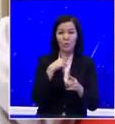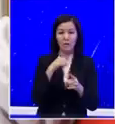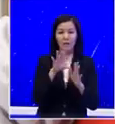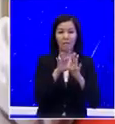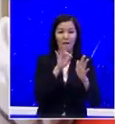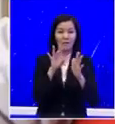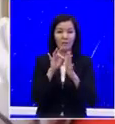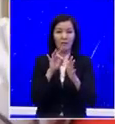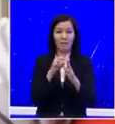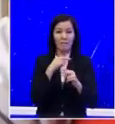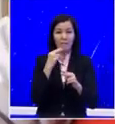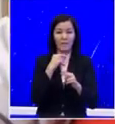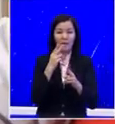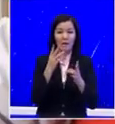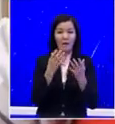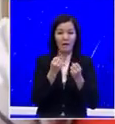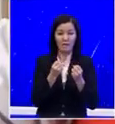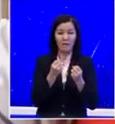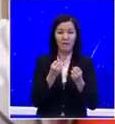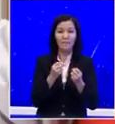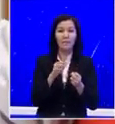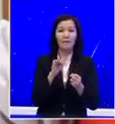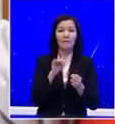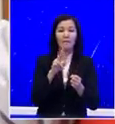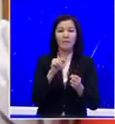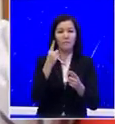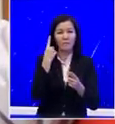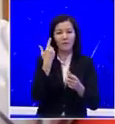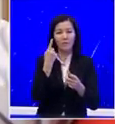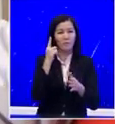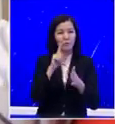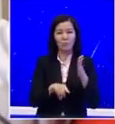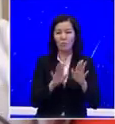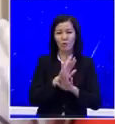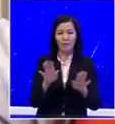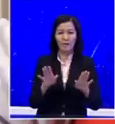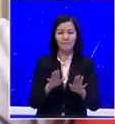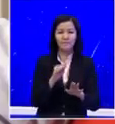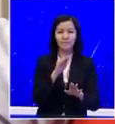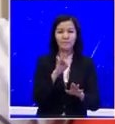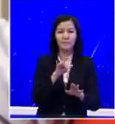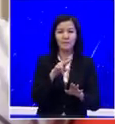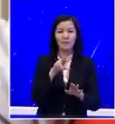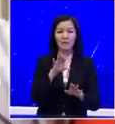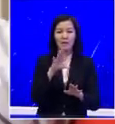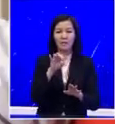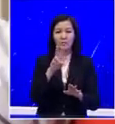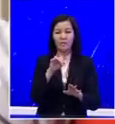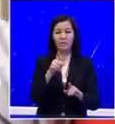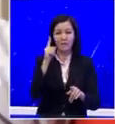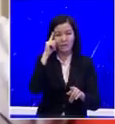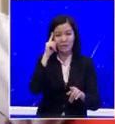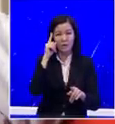алған. Байқап алатыны оқысы философия дегенді мойындамаған. Философия деген Абайдың